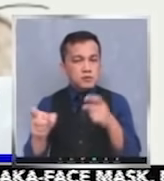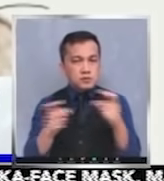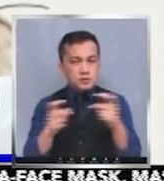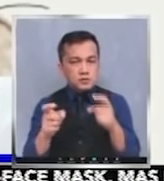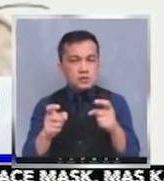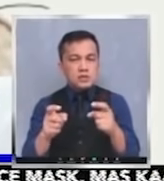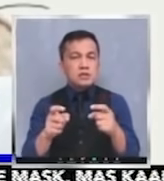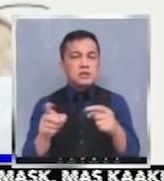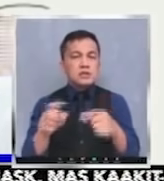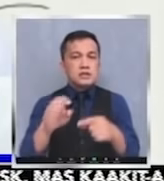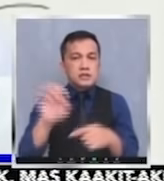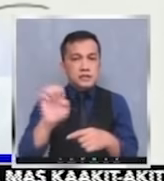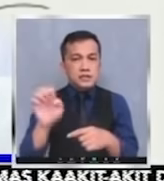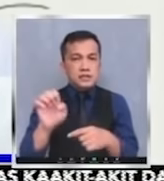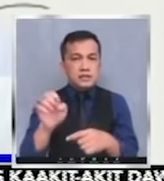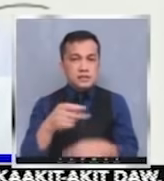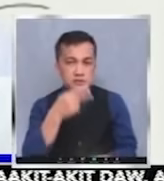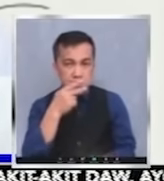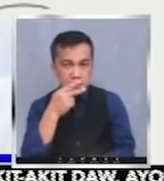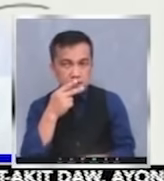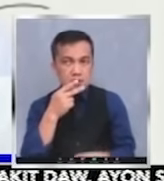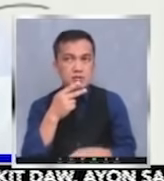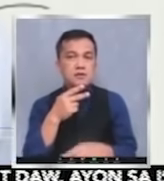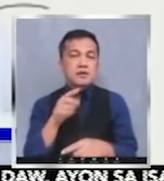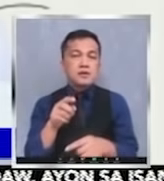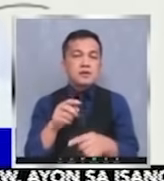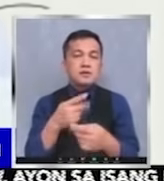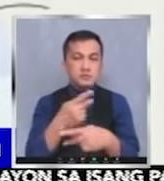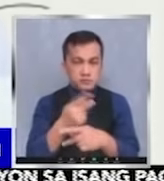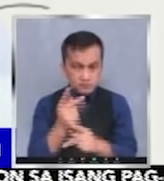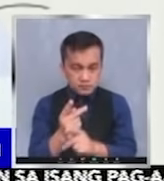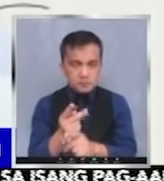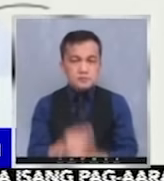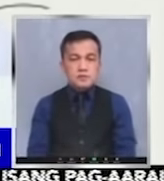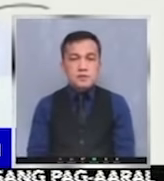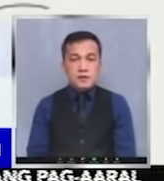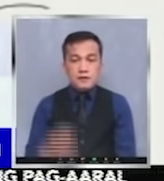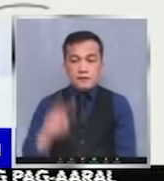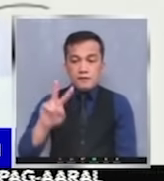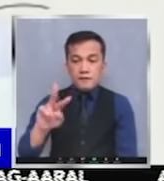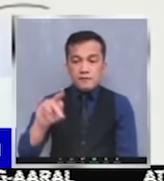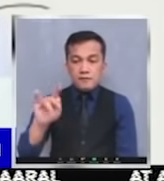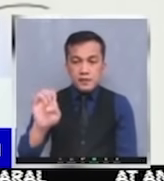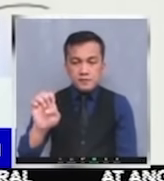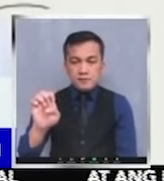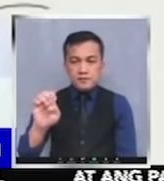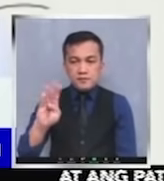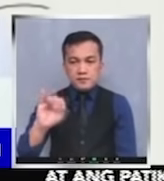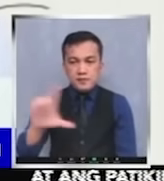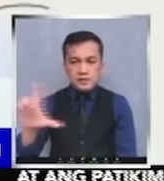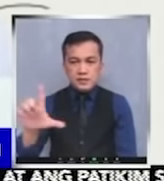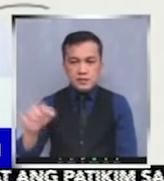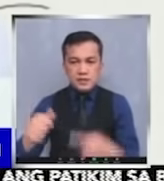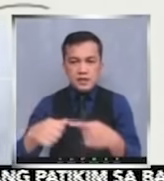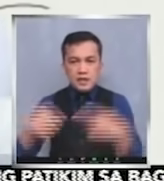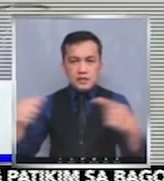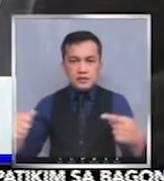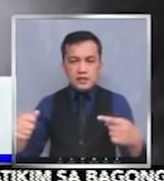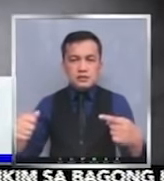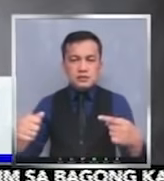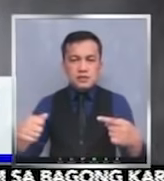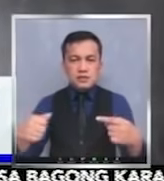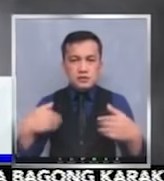ng heated tobacco products. Ang vape bill na ito ay anti-youth, anti-children, and